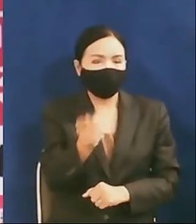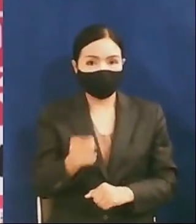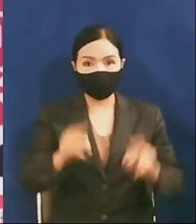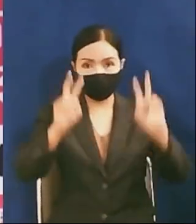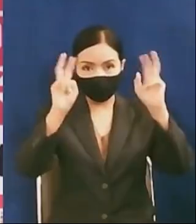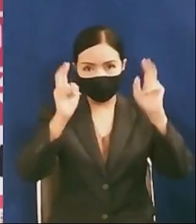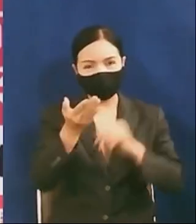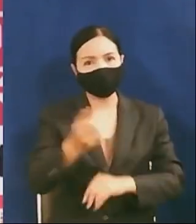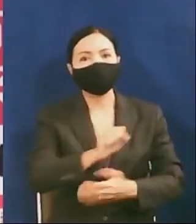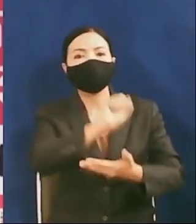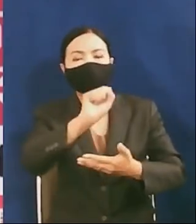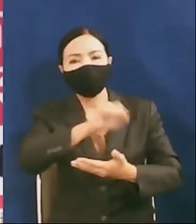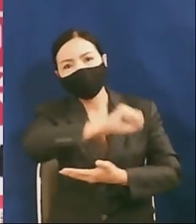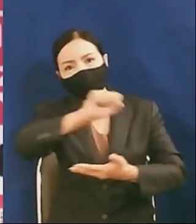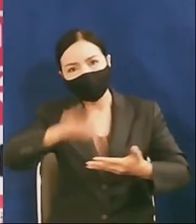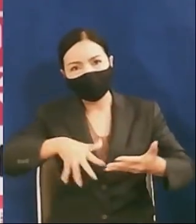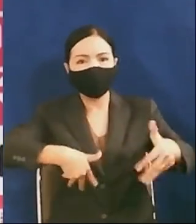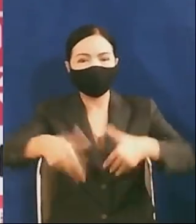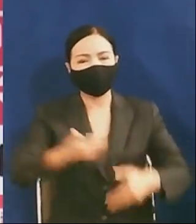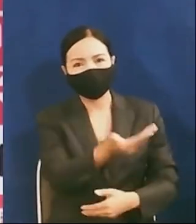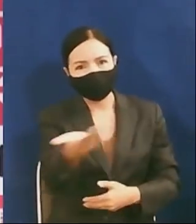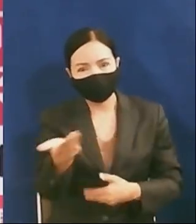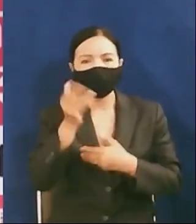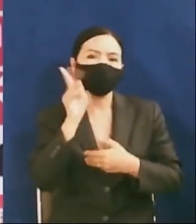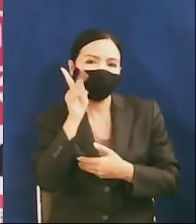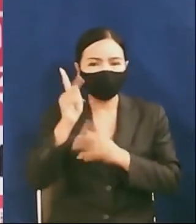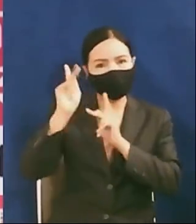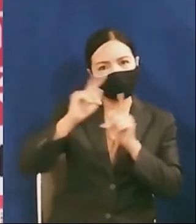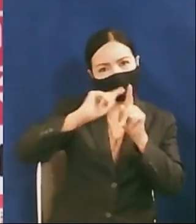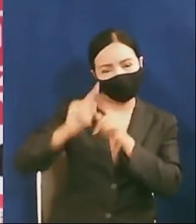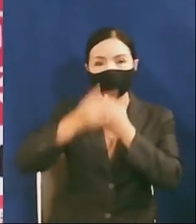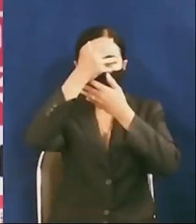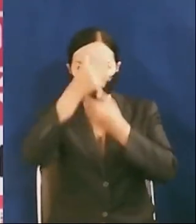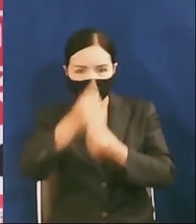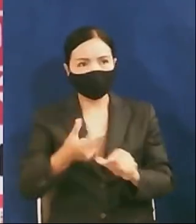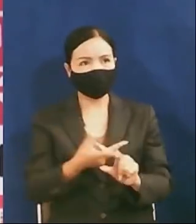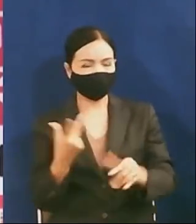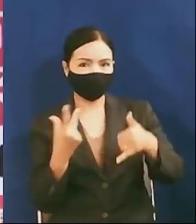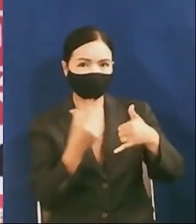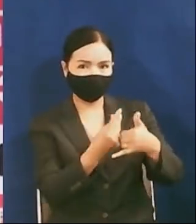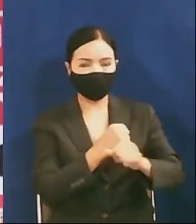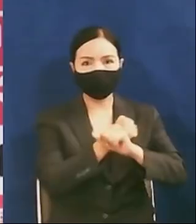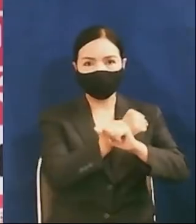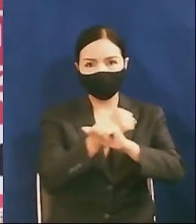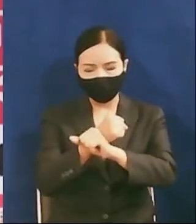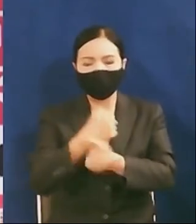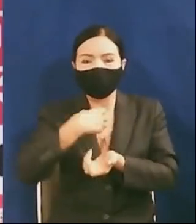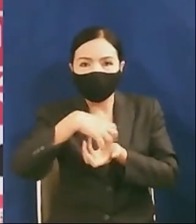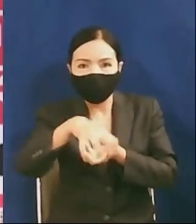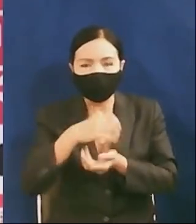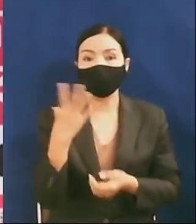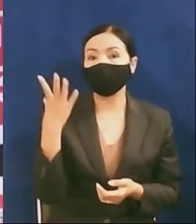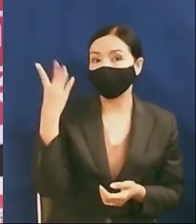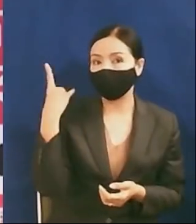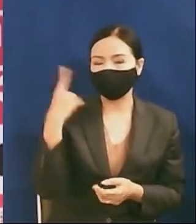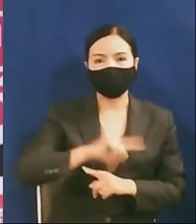พี่น้องประชาชนและก็ในสื่อต่างๆให้ความสนใจนะครับการฉีดวัคซีนที่รายงานถึงเมื่อว